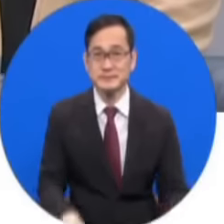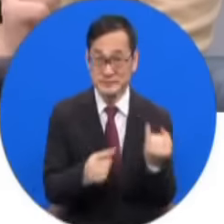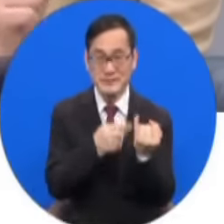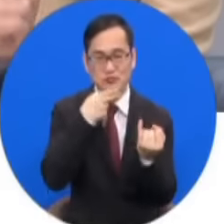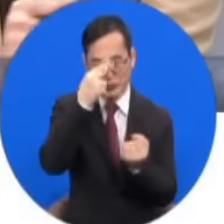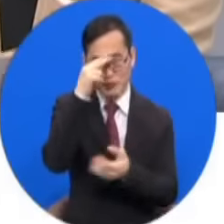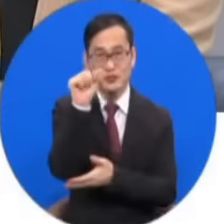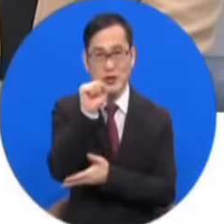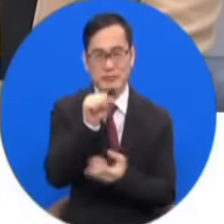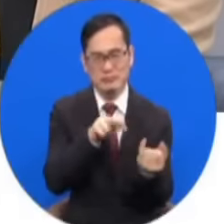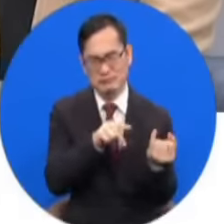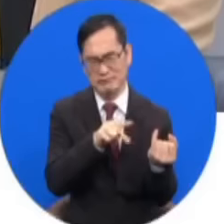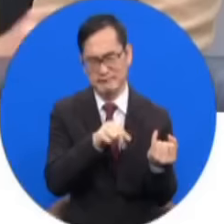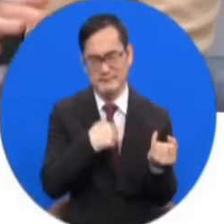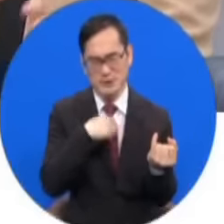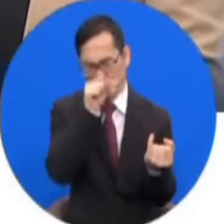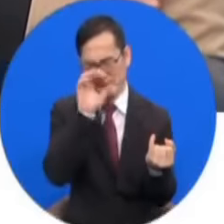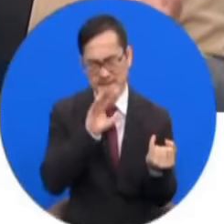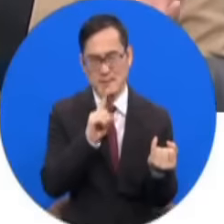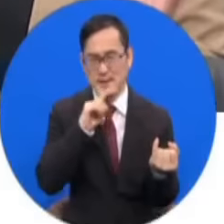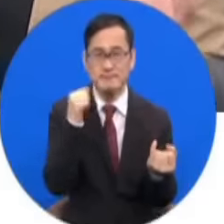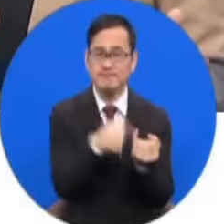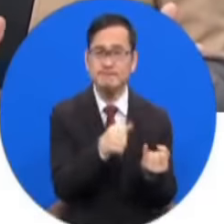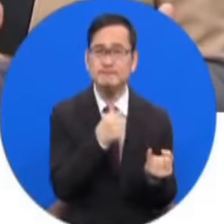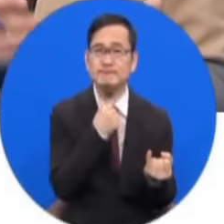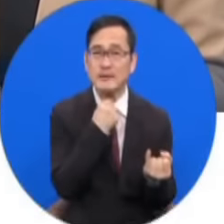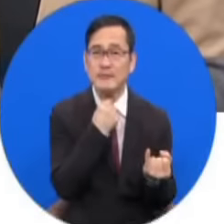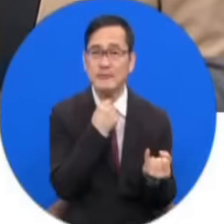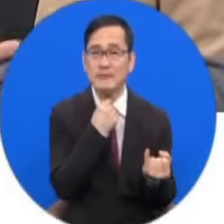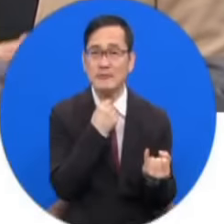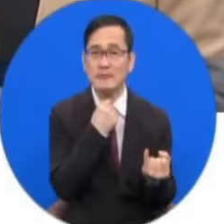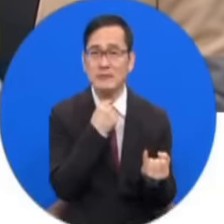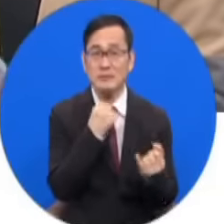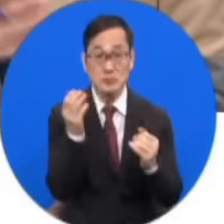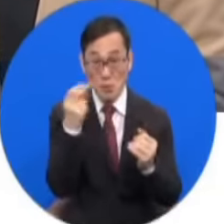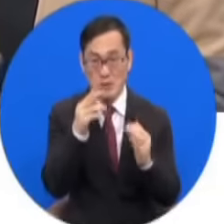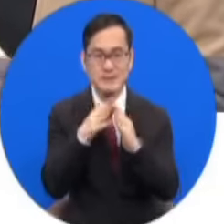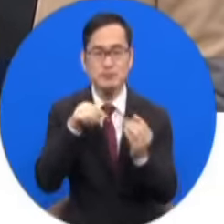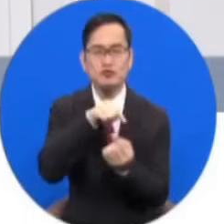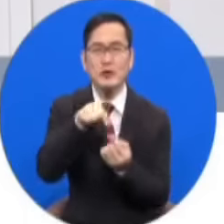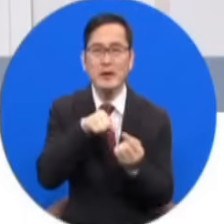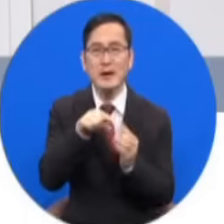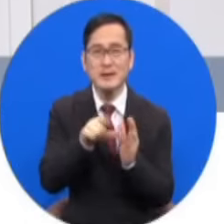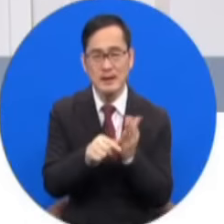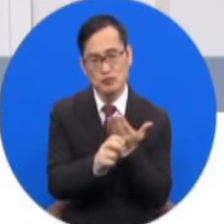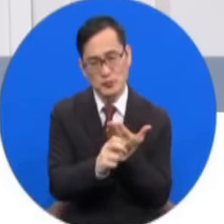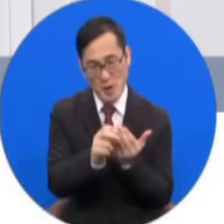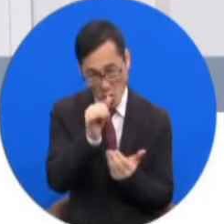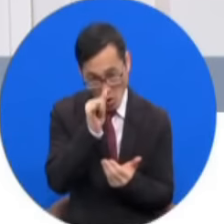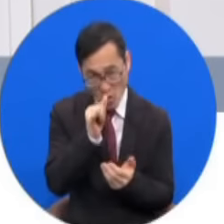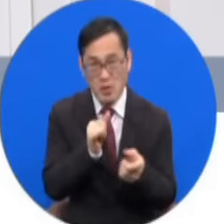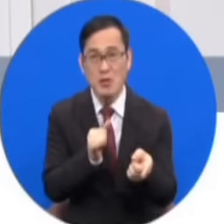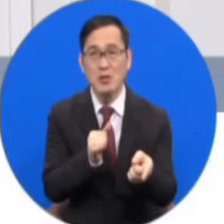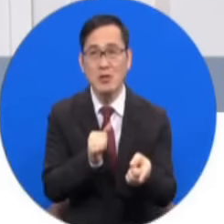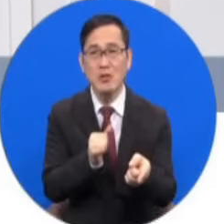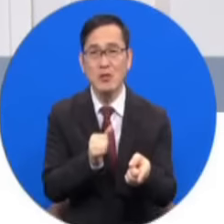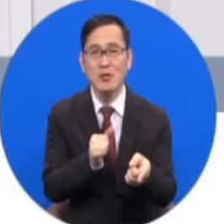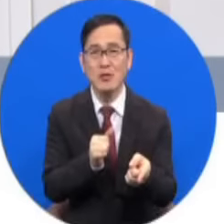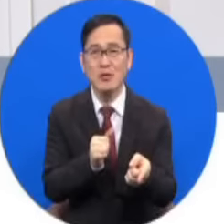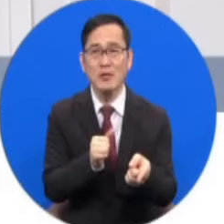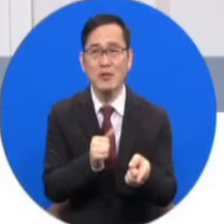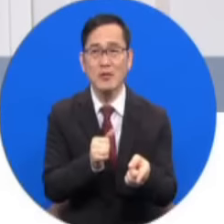대해서도 매우 비판적으로 생각하고 만약에 이런 뭐 운영을 하는 과정에서 어떤 절차적인 미비가 있었다라고 한다면 전직